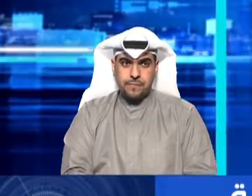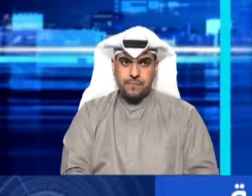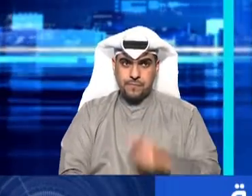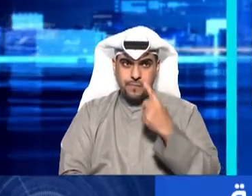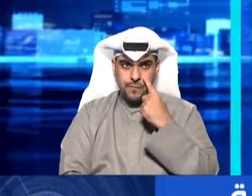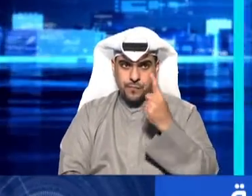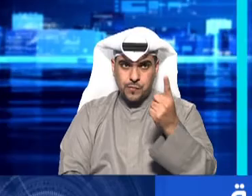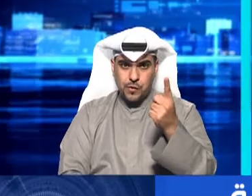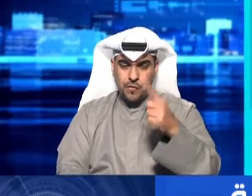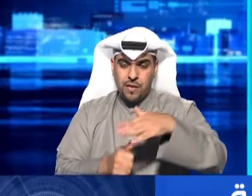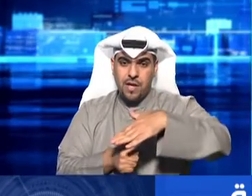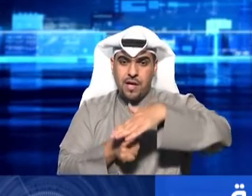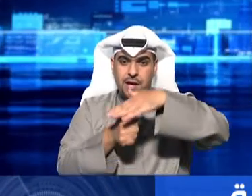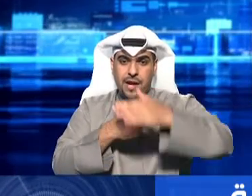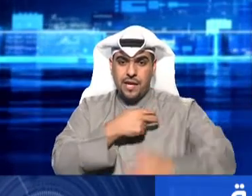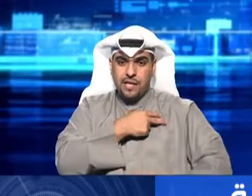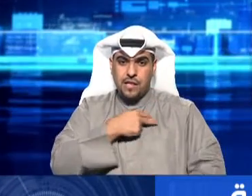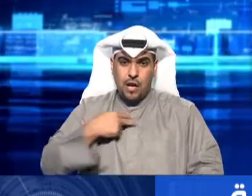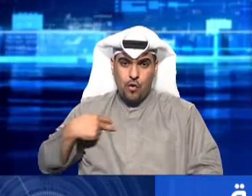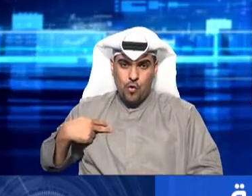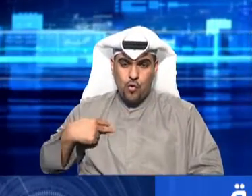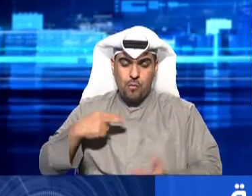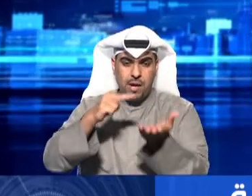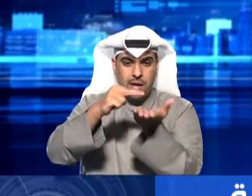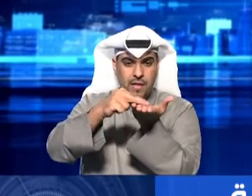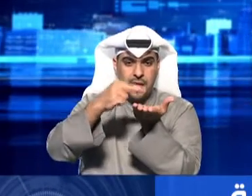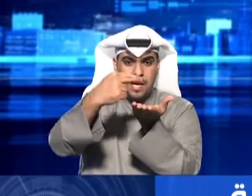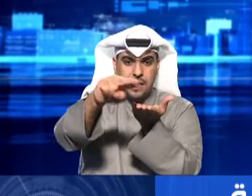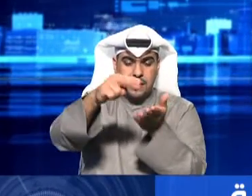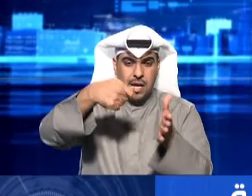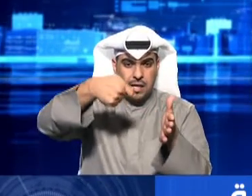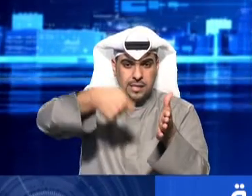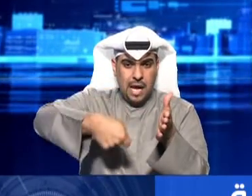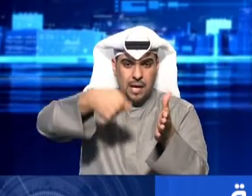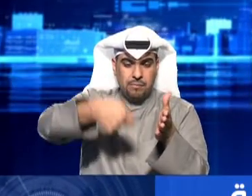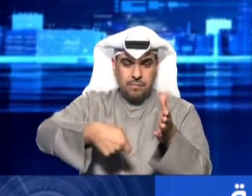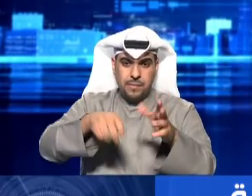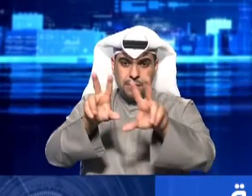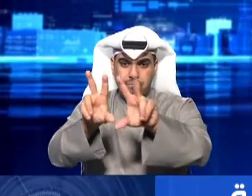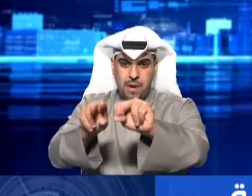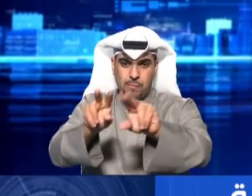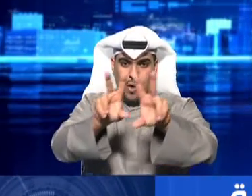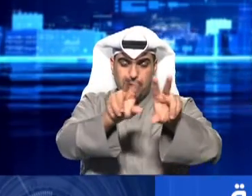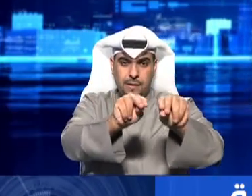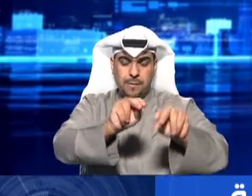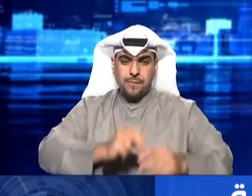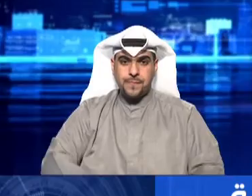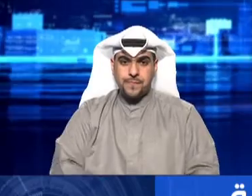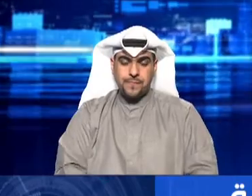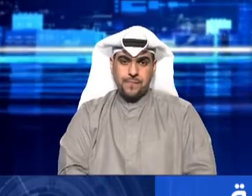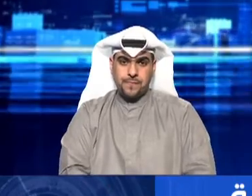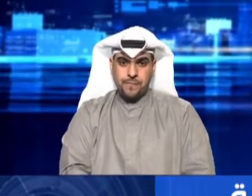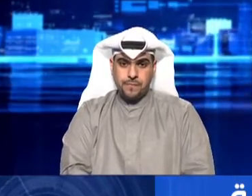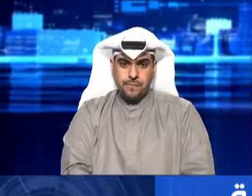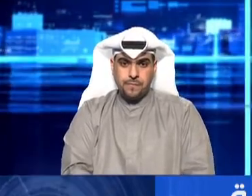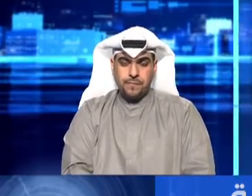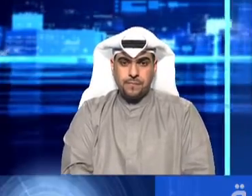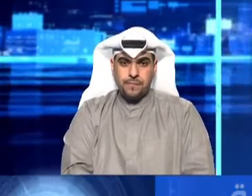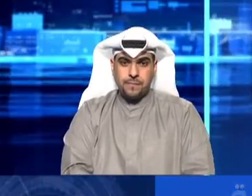كما بعث سمو الشيخ صباح خالد الحمد المبارك الصباح رئيس مجلس الوزراء ببرقية تعزية مماثلة.